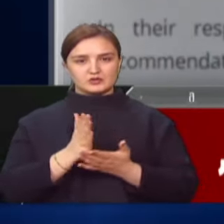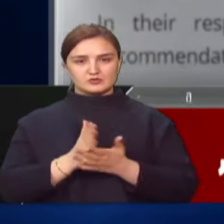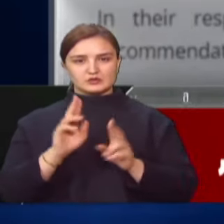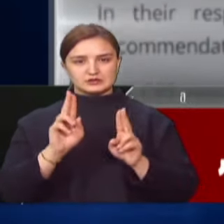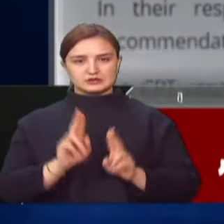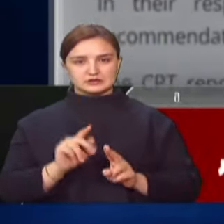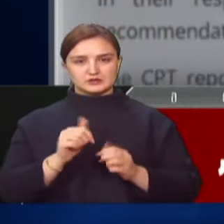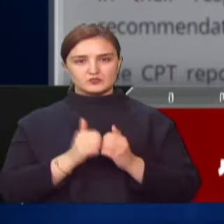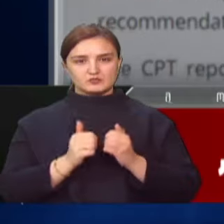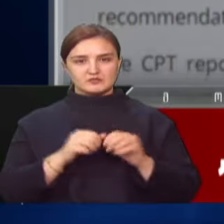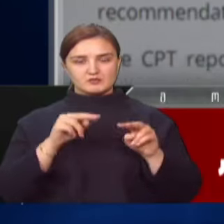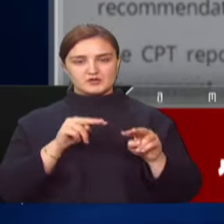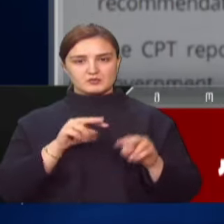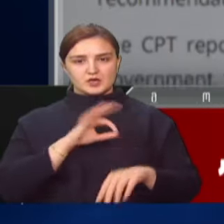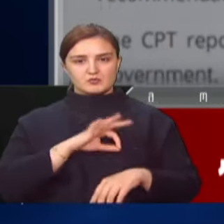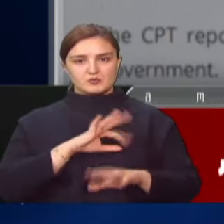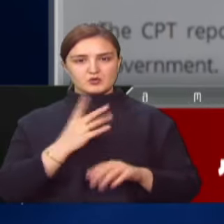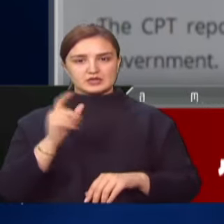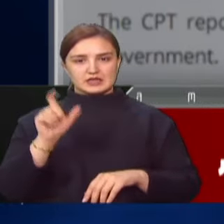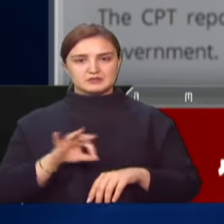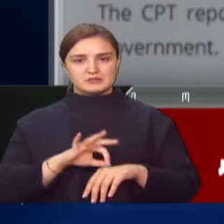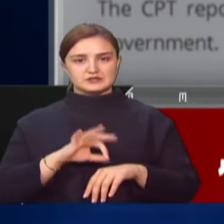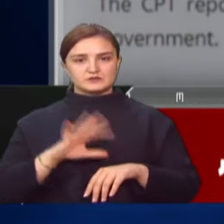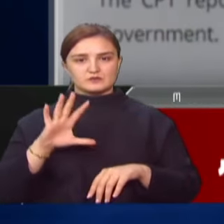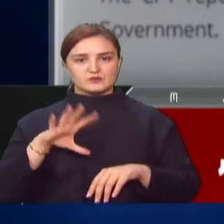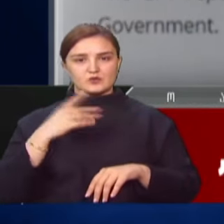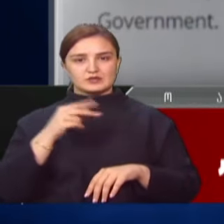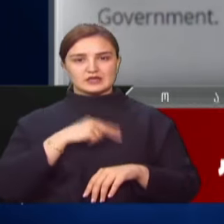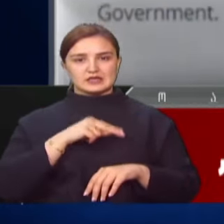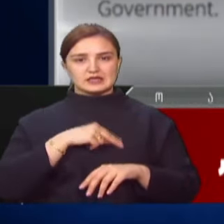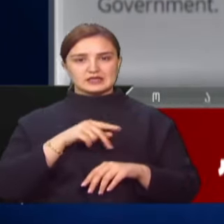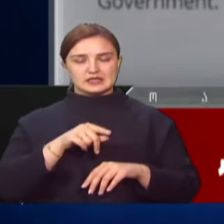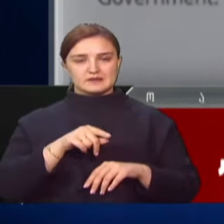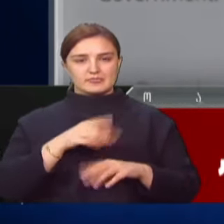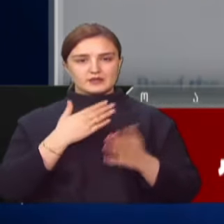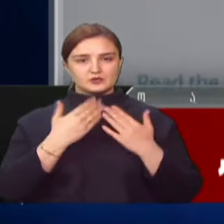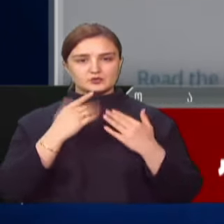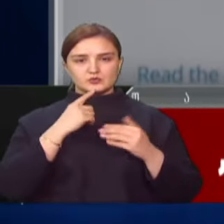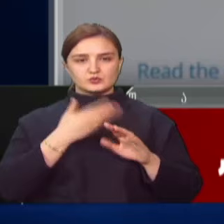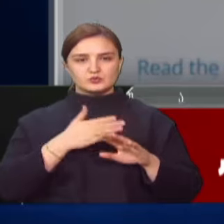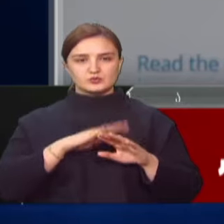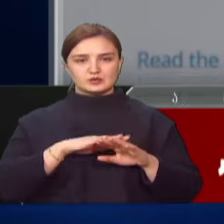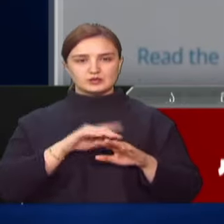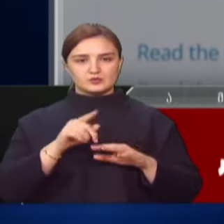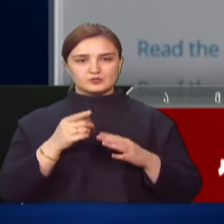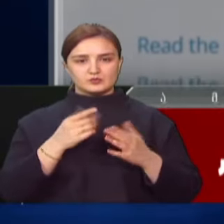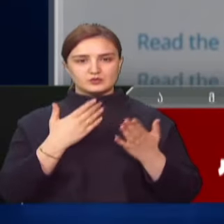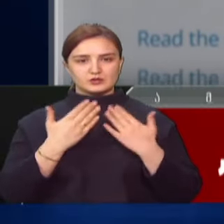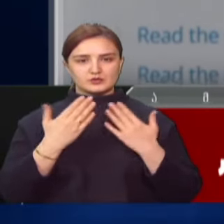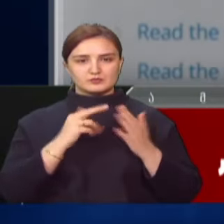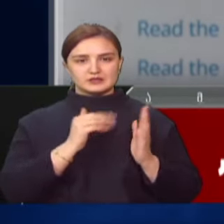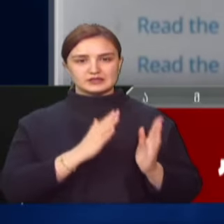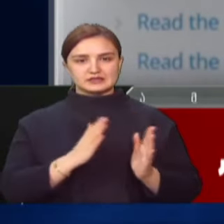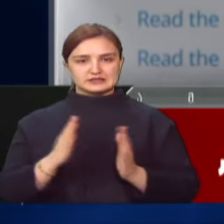მუდმივი მეთვალყურეობა გამოიყენება მხოლოდ ერთ პაციენტზე, რომელსაც ჰქონდა კლინიკის პერსონალთან რთული, თუმცა არა ფიზიკურად ძალადობრივი ურთიერთობები და